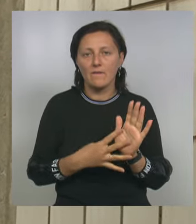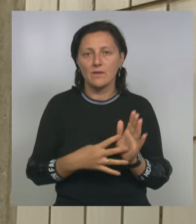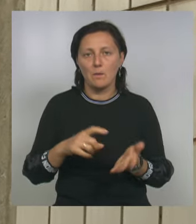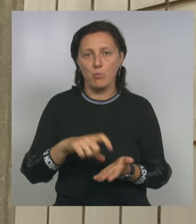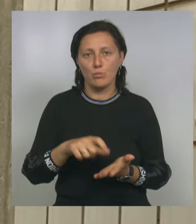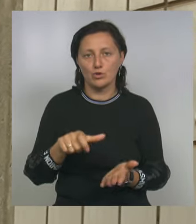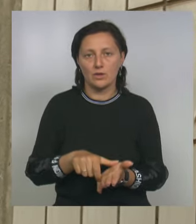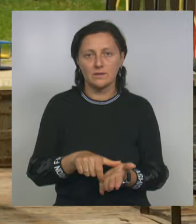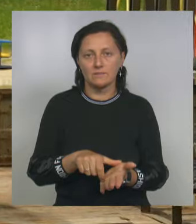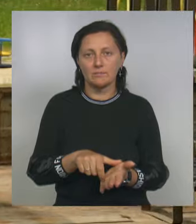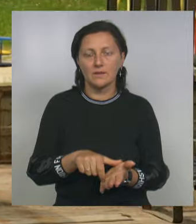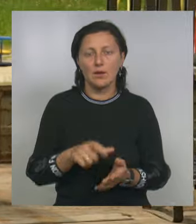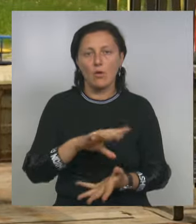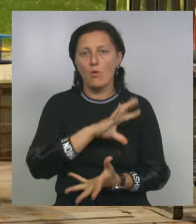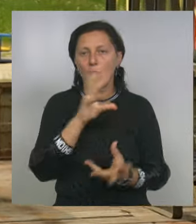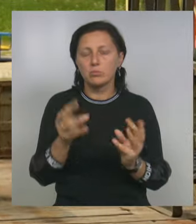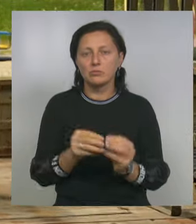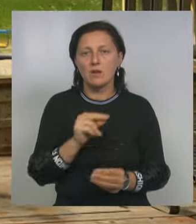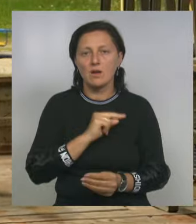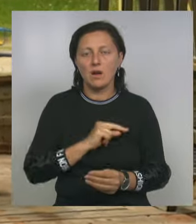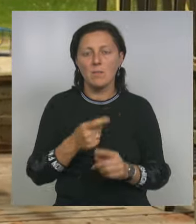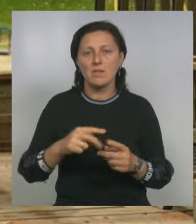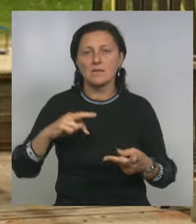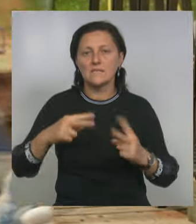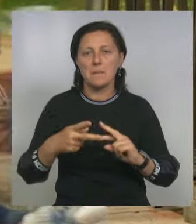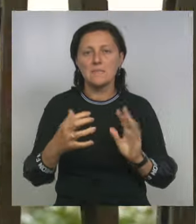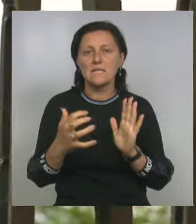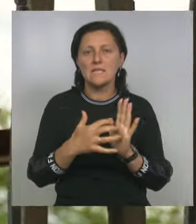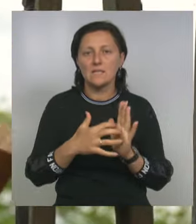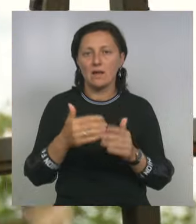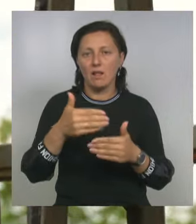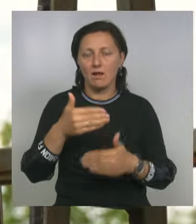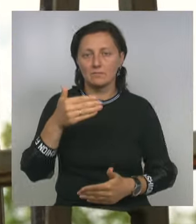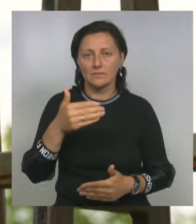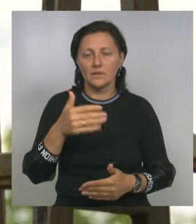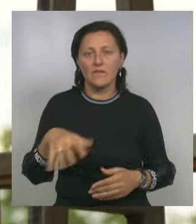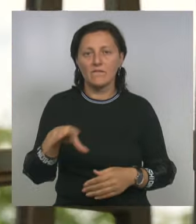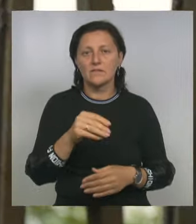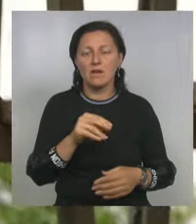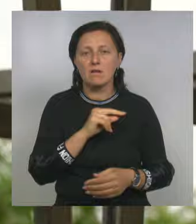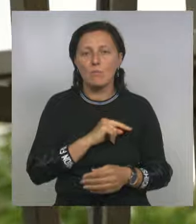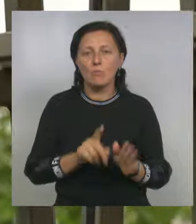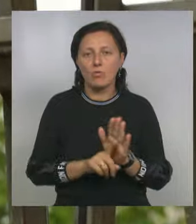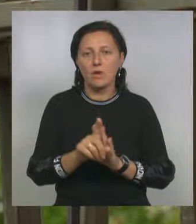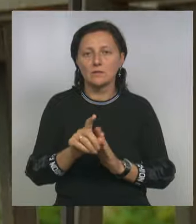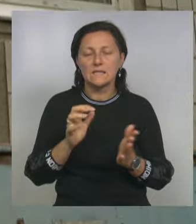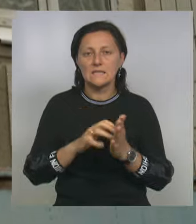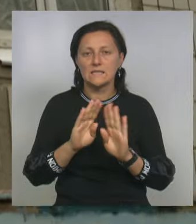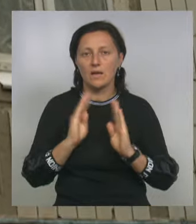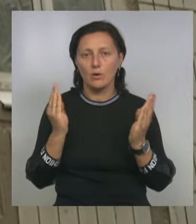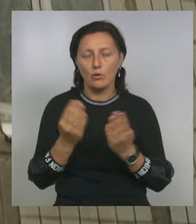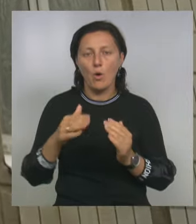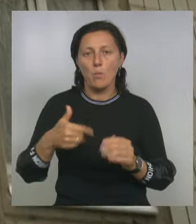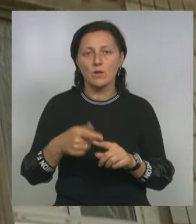помещений. Больший объем работ приходится на замену остекления. Бригады в первую очередь закрывают тепловой контур, после